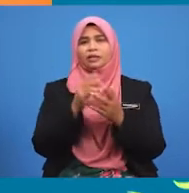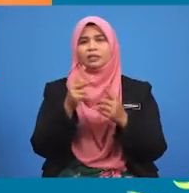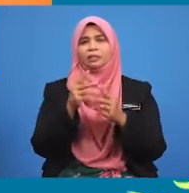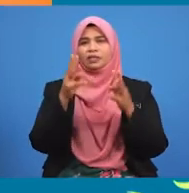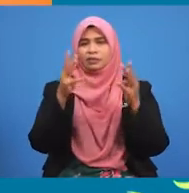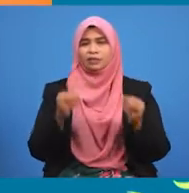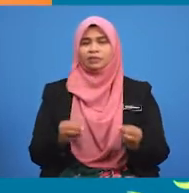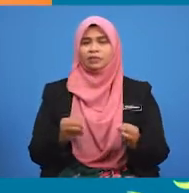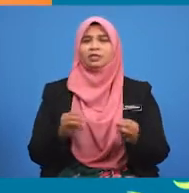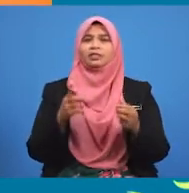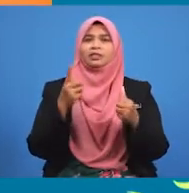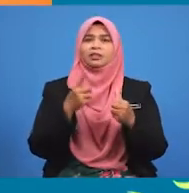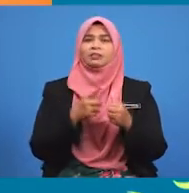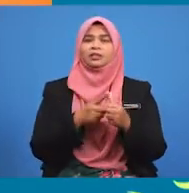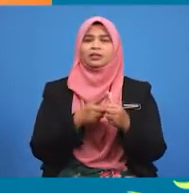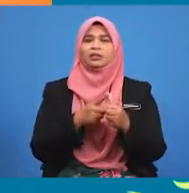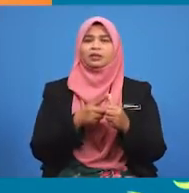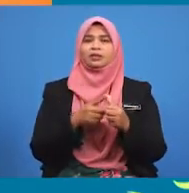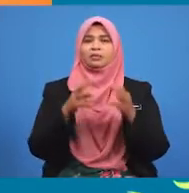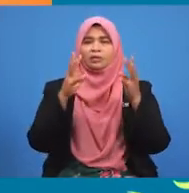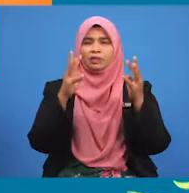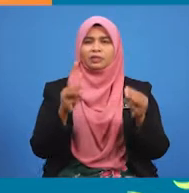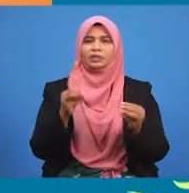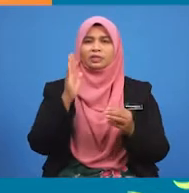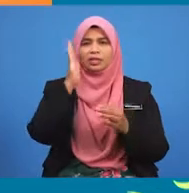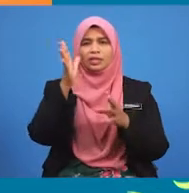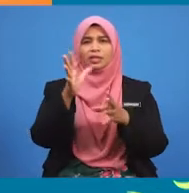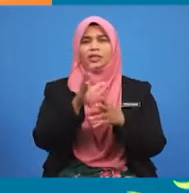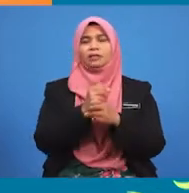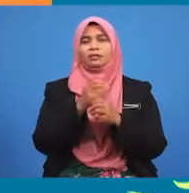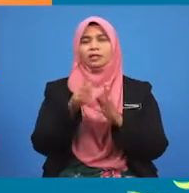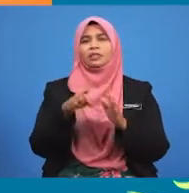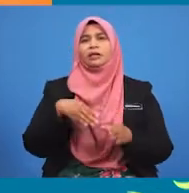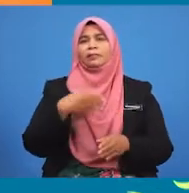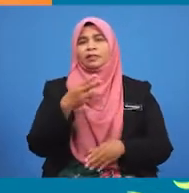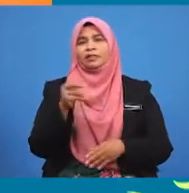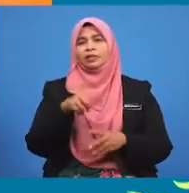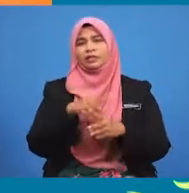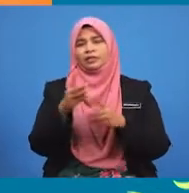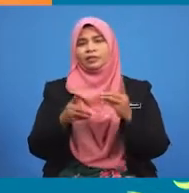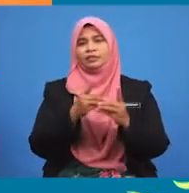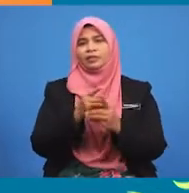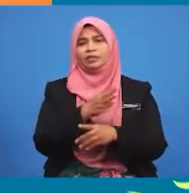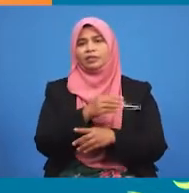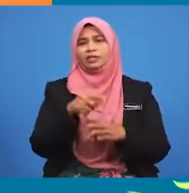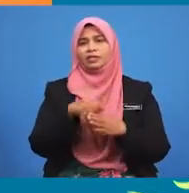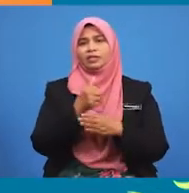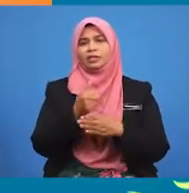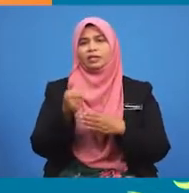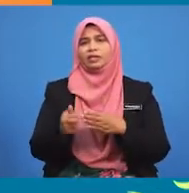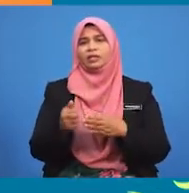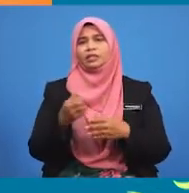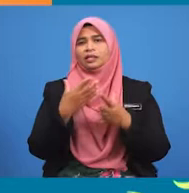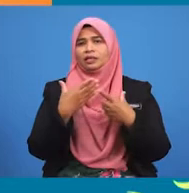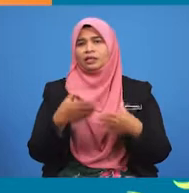Yang pertama, dengan iman manusia akan mendapat kebahagiaan di dunia dan di akhirat serta terlepas